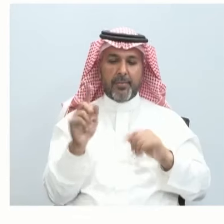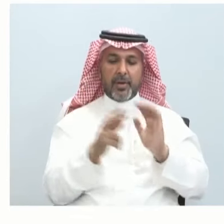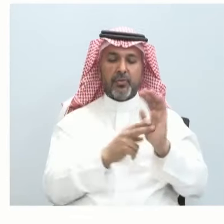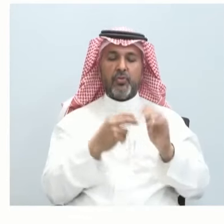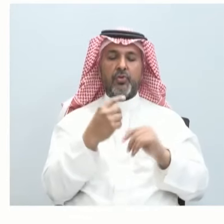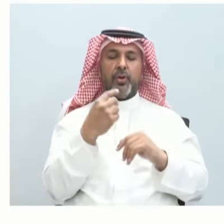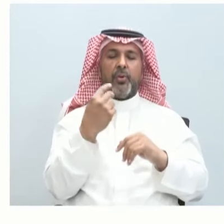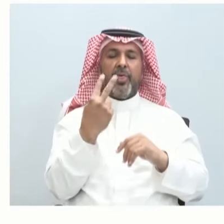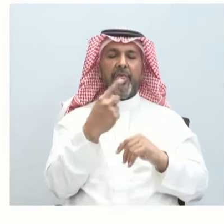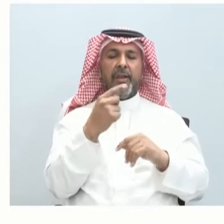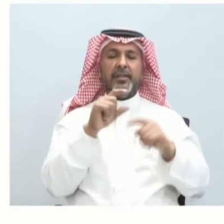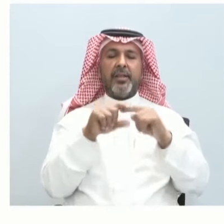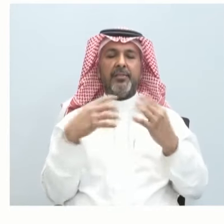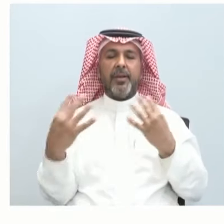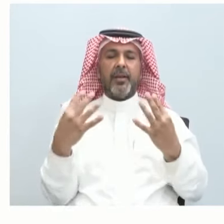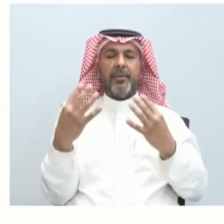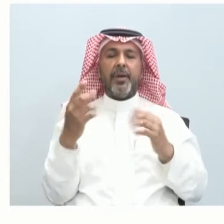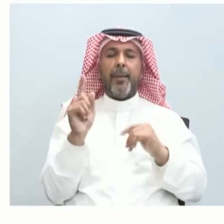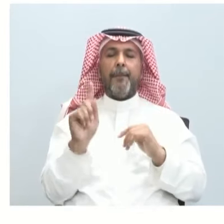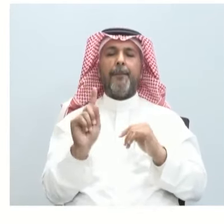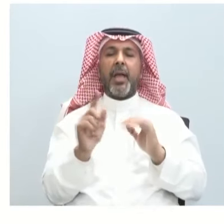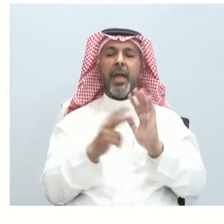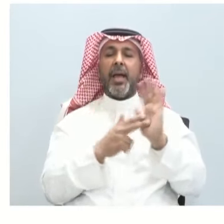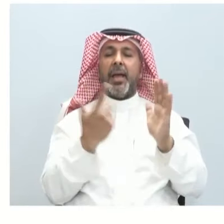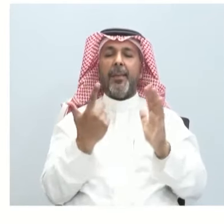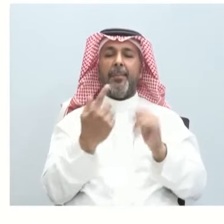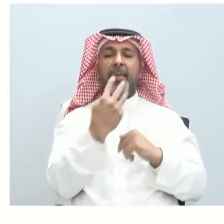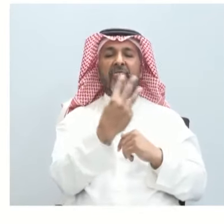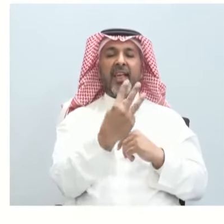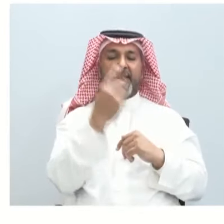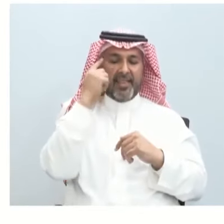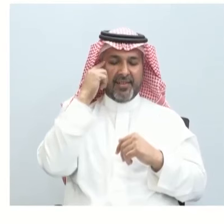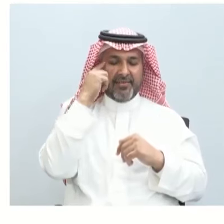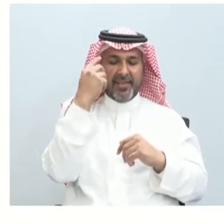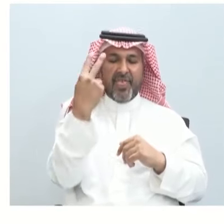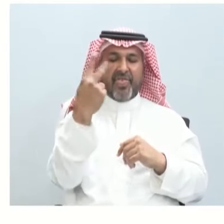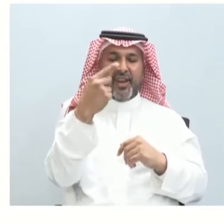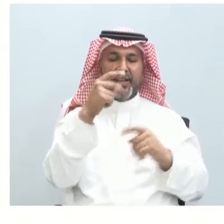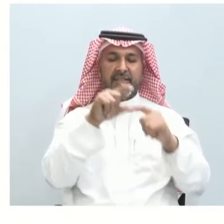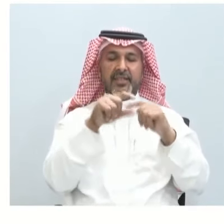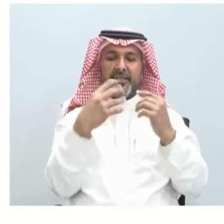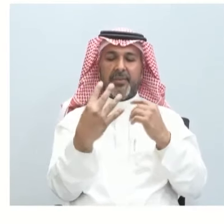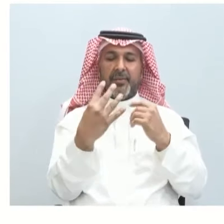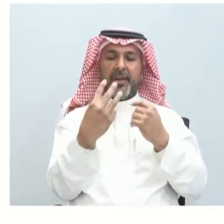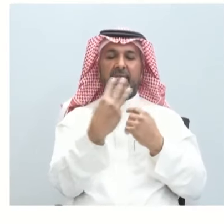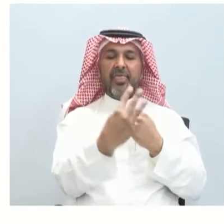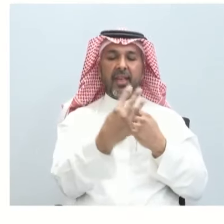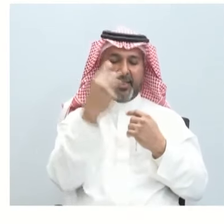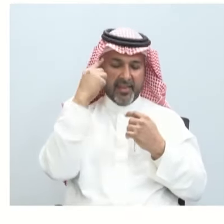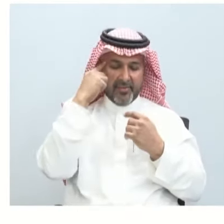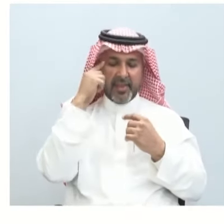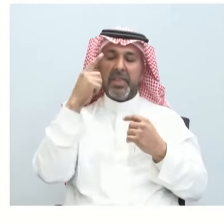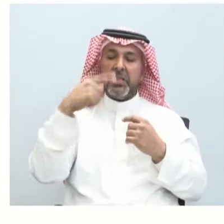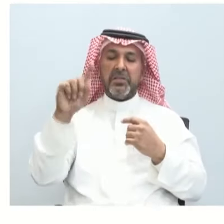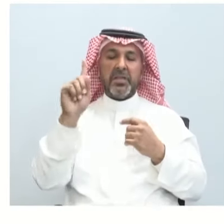الطرفين على الاربعه تصبح قيمه باء تساوي ثلاثه هي نفس القيمه التي توصلنا لها وهذا ما يؤكد ان